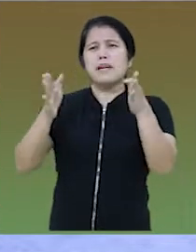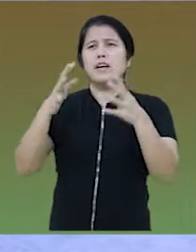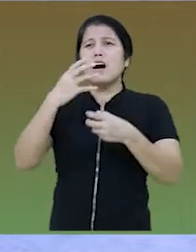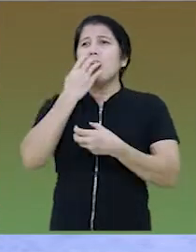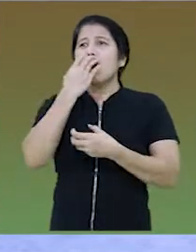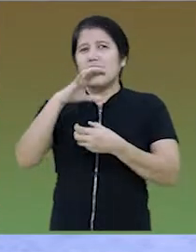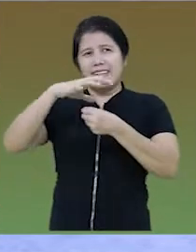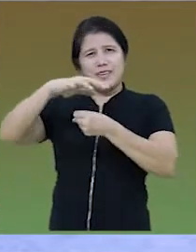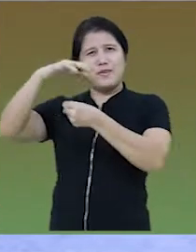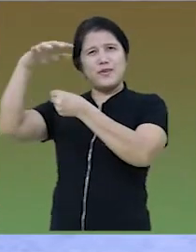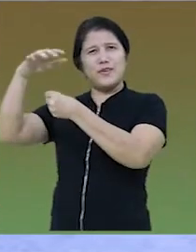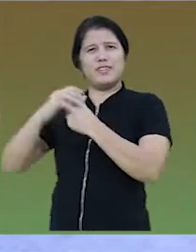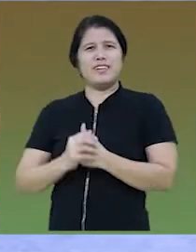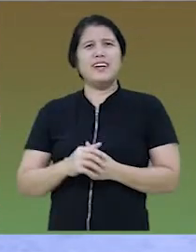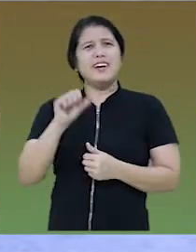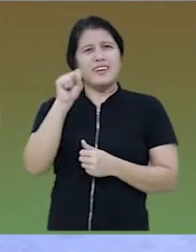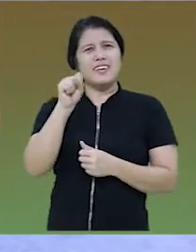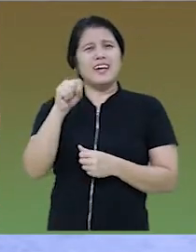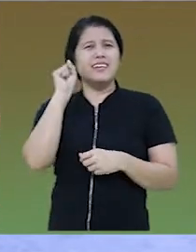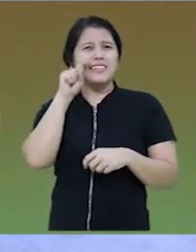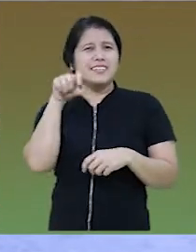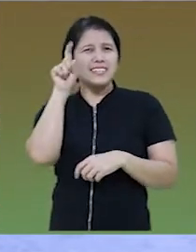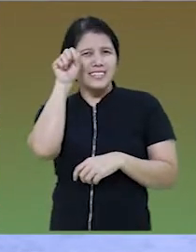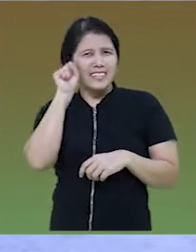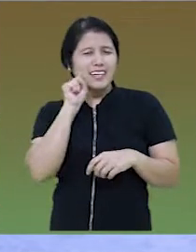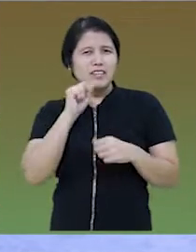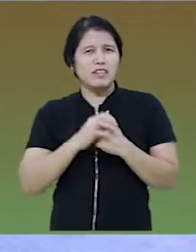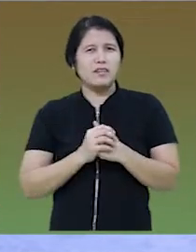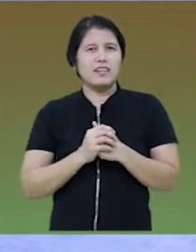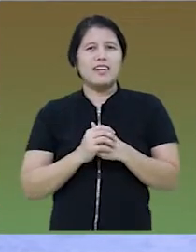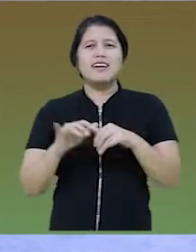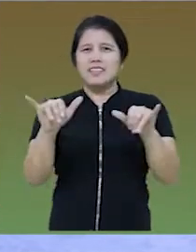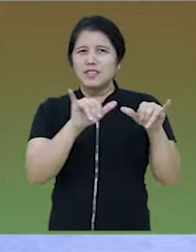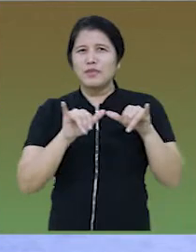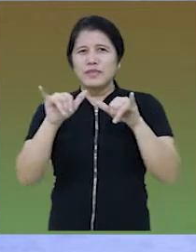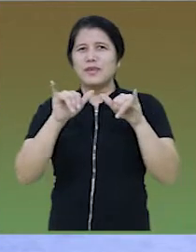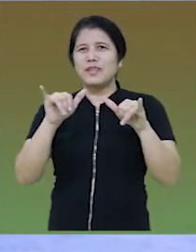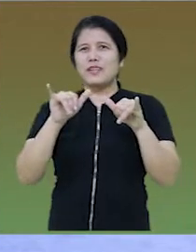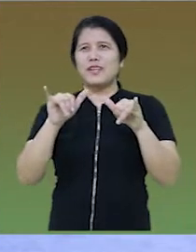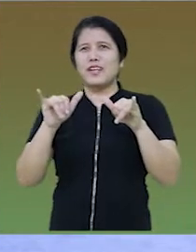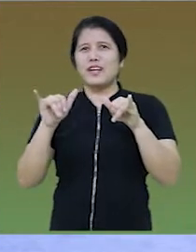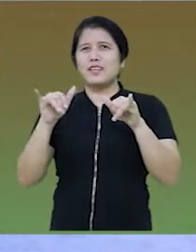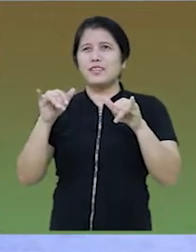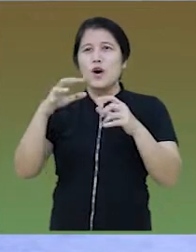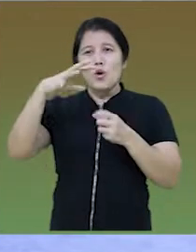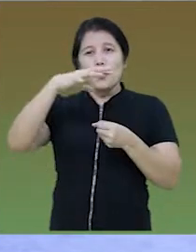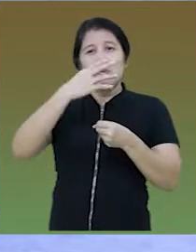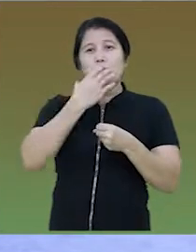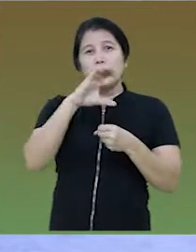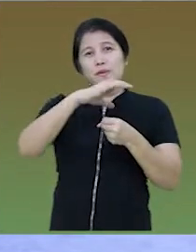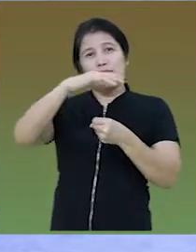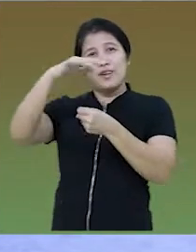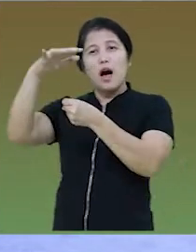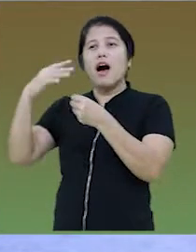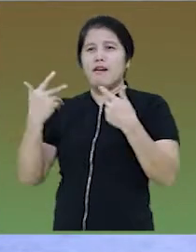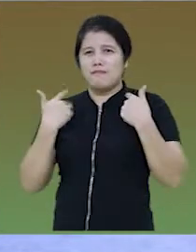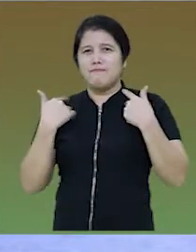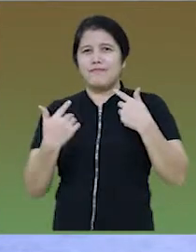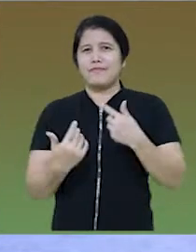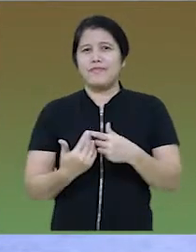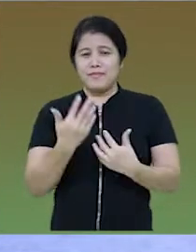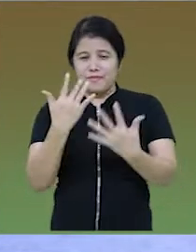air balloon sa TV. Oo nga, Tishen. Sabay-sabay nilang pinapalipad sa himpapawid. May apoy nga sa ilalim